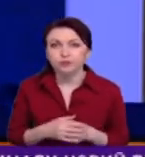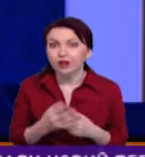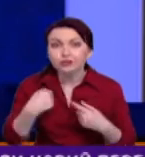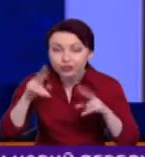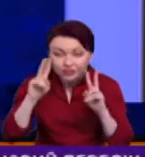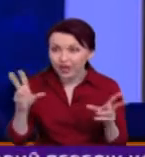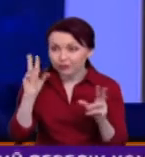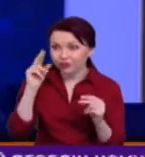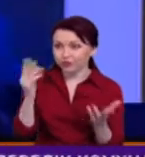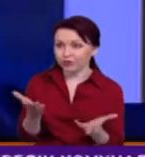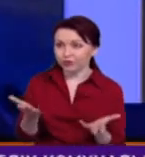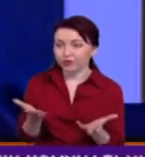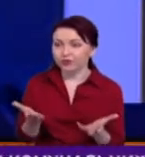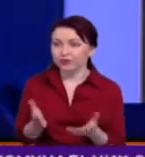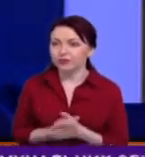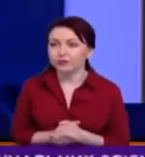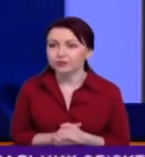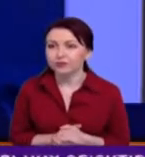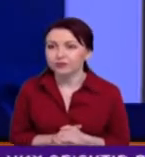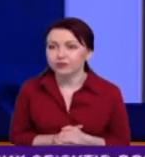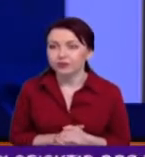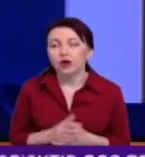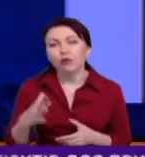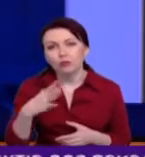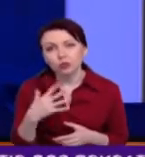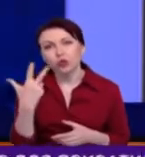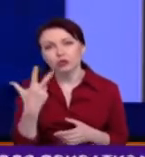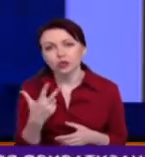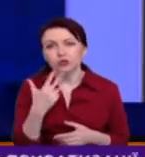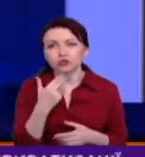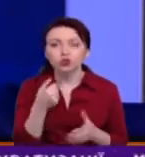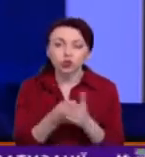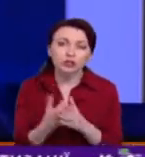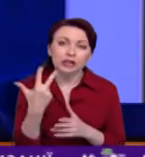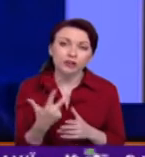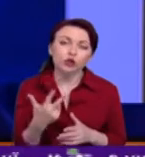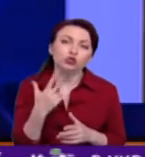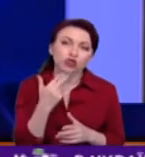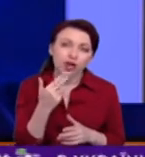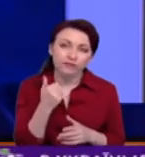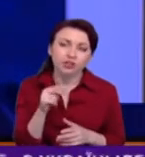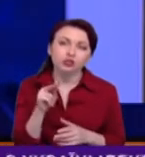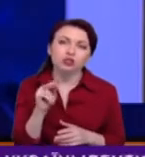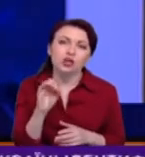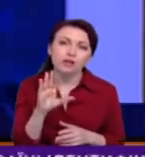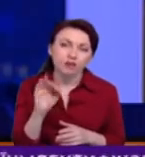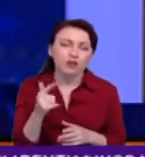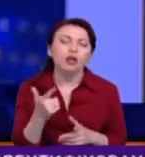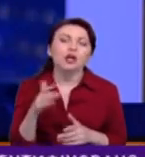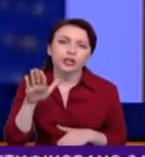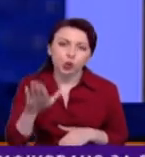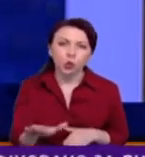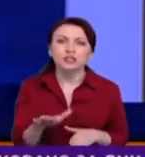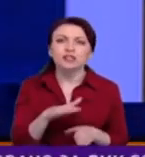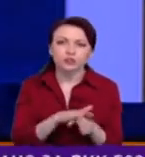знаємо, який це день. Він, в принципі, наближається. До 3 червня інаугурація відбудеться. Ну, тому тут питання в тому, що навіть якщо, хоча я